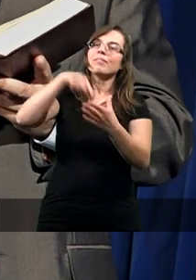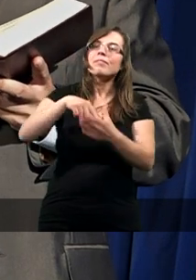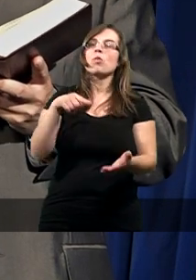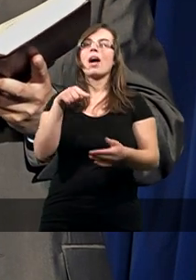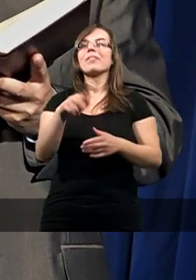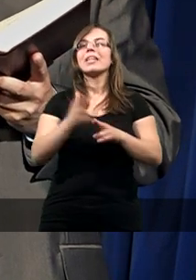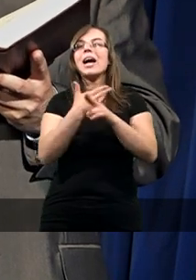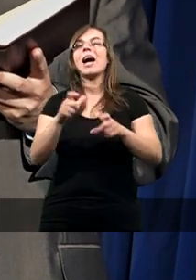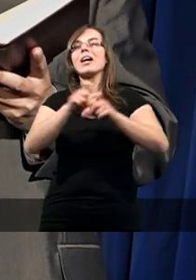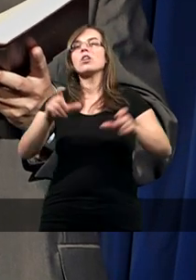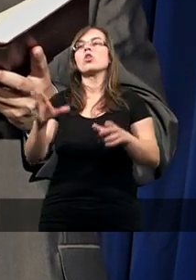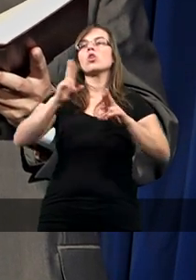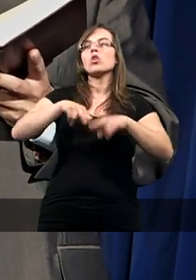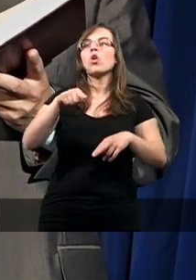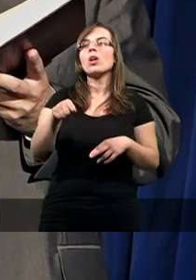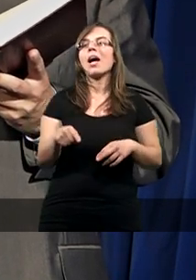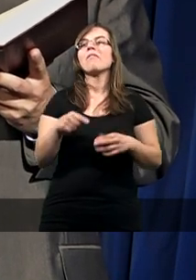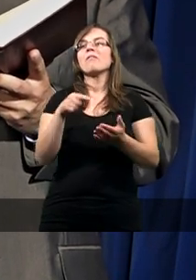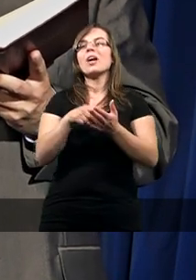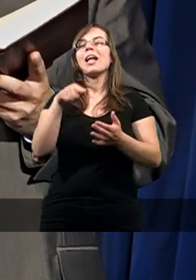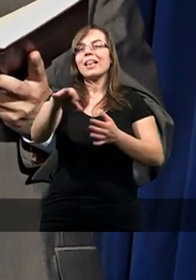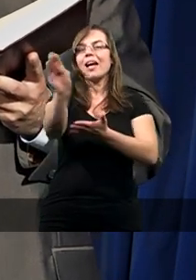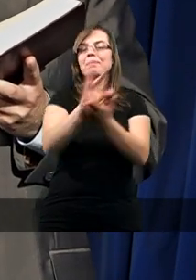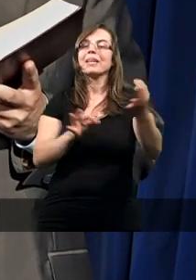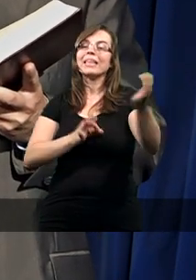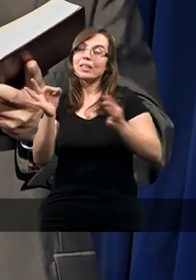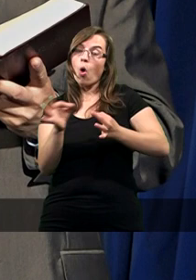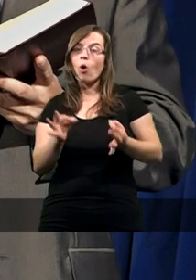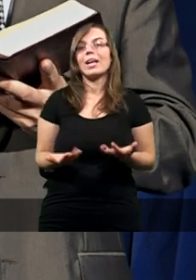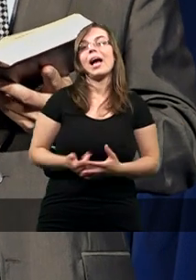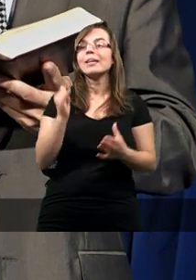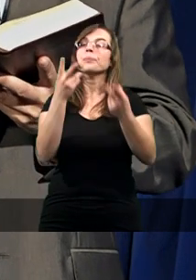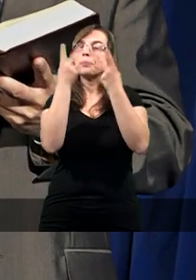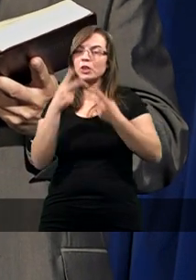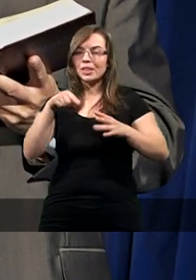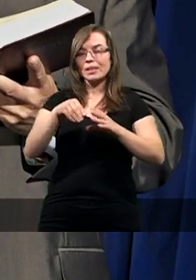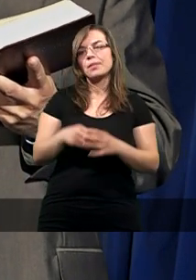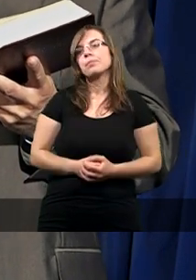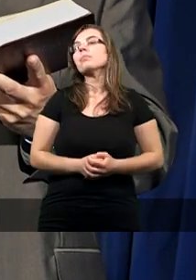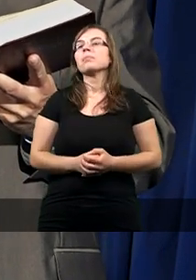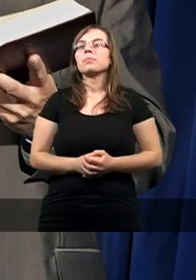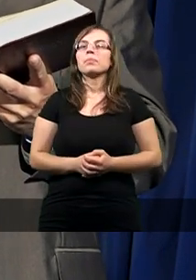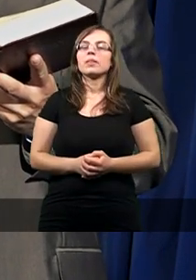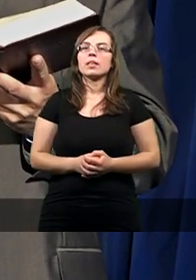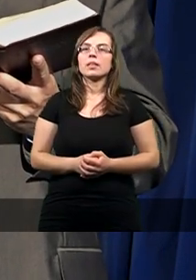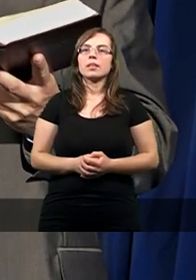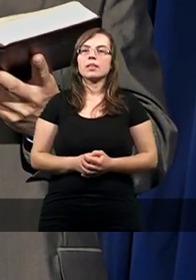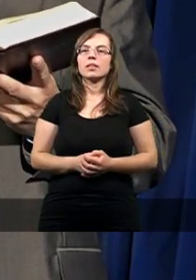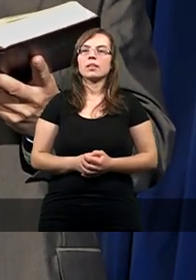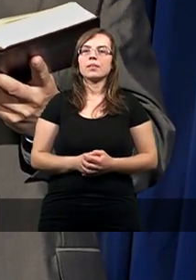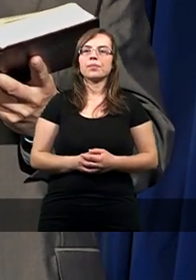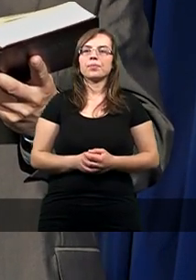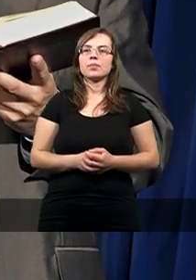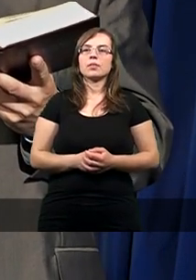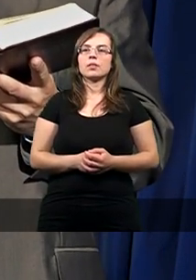właśnie wtedy, kiedy została opisana ta właśnie historia. And in chapter 8 and verse 3 it says, and the scribes and Pharisees